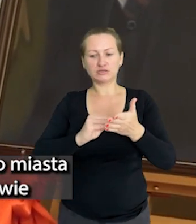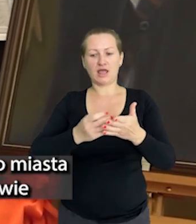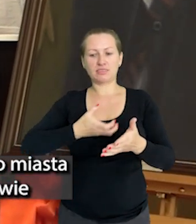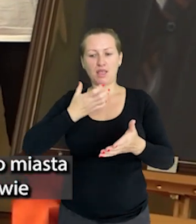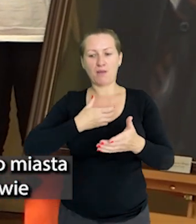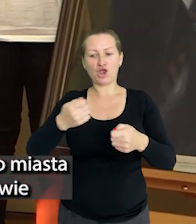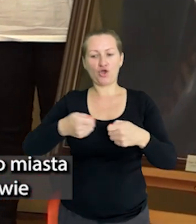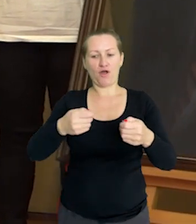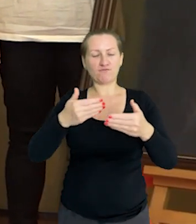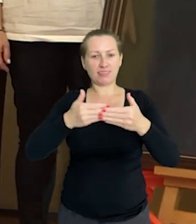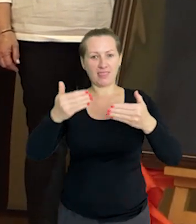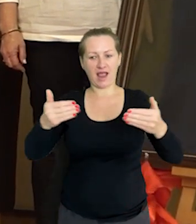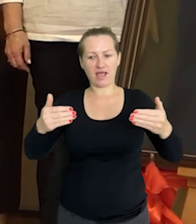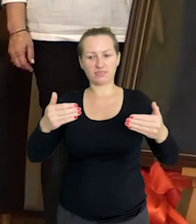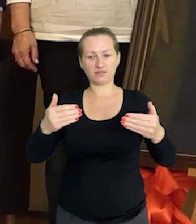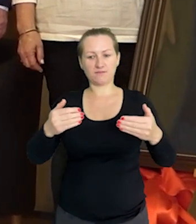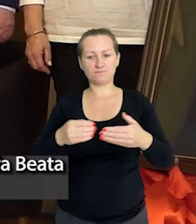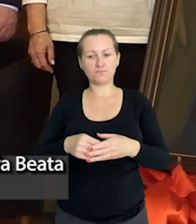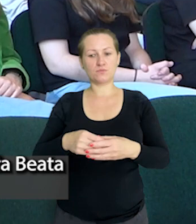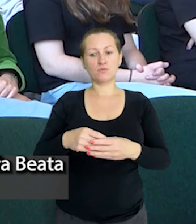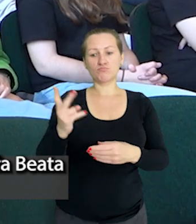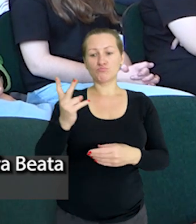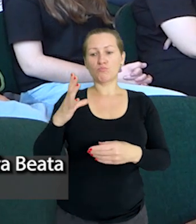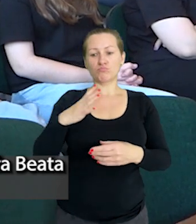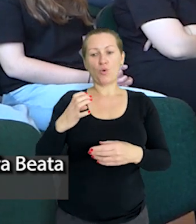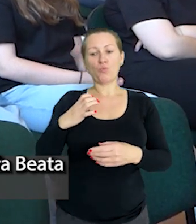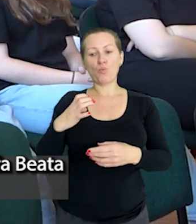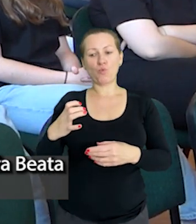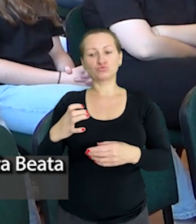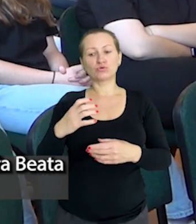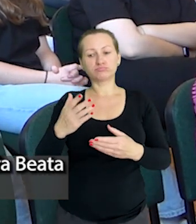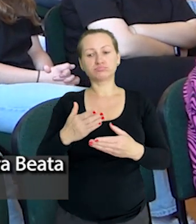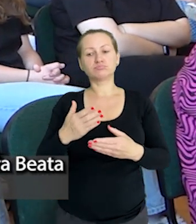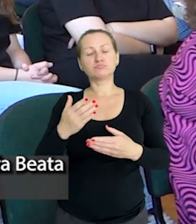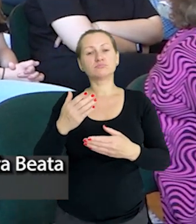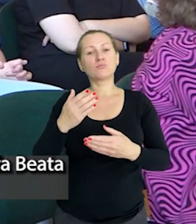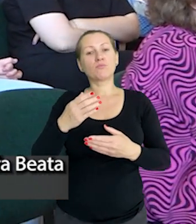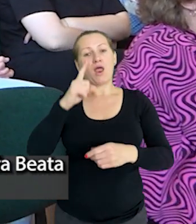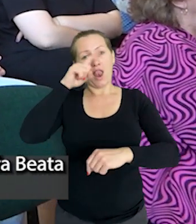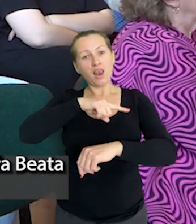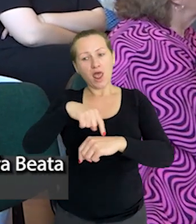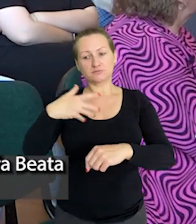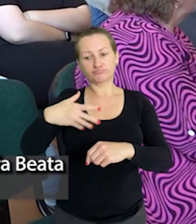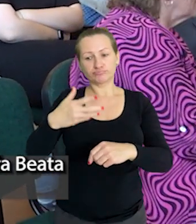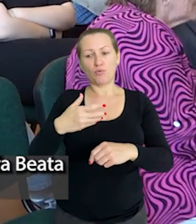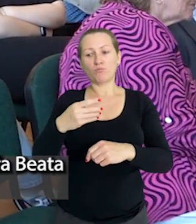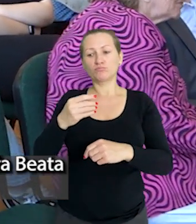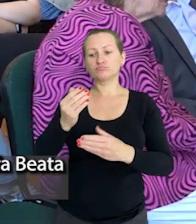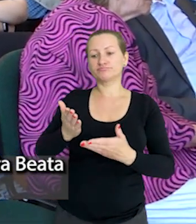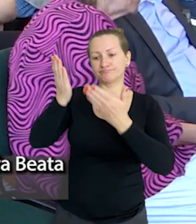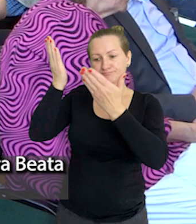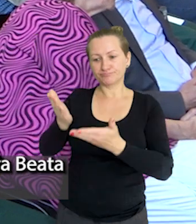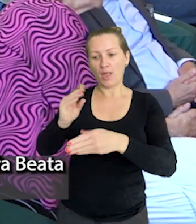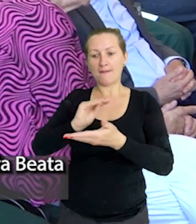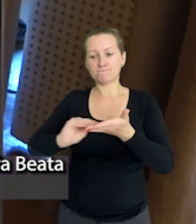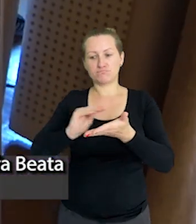Teatru Żydowskiego w Warszawie Remigiusza Grzeli. Oboje byli gośćmi wyjątkowej lekcji poświęconej Singerowi. Spotkanie